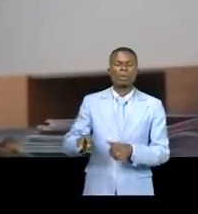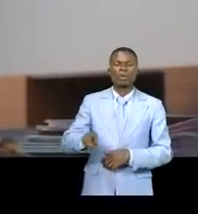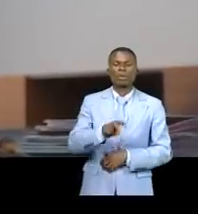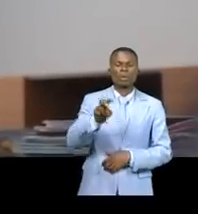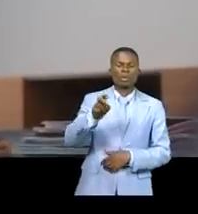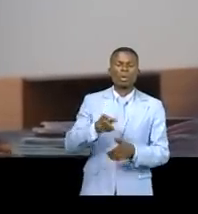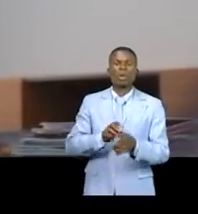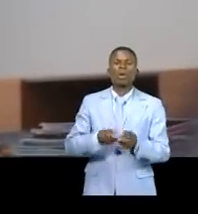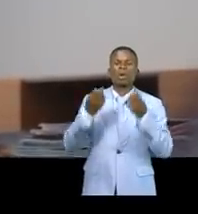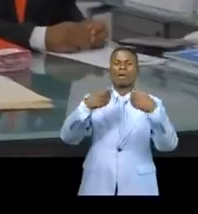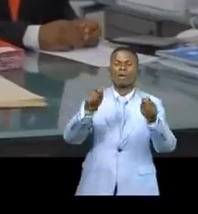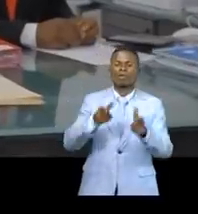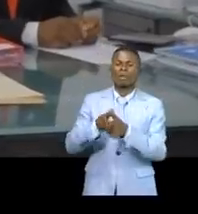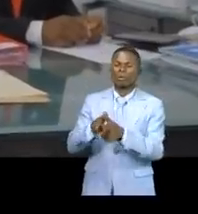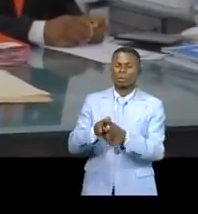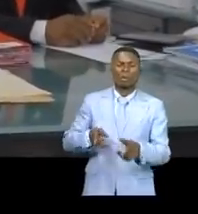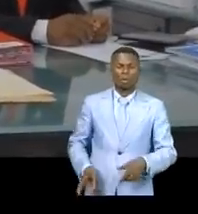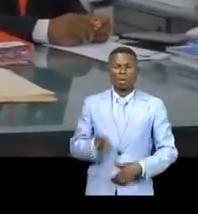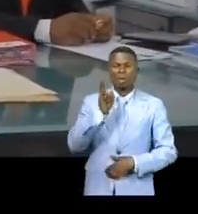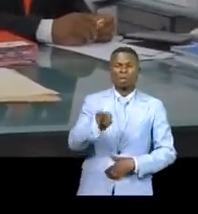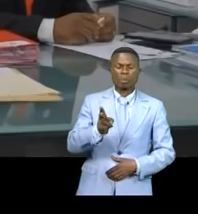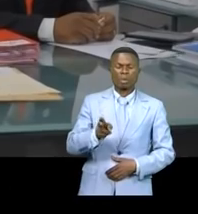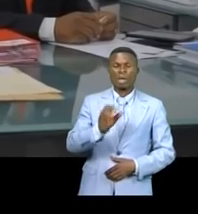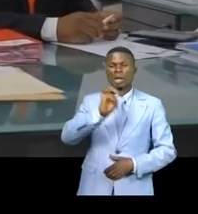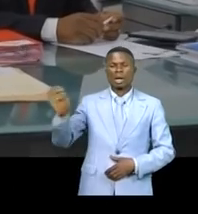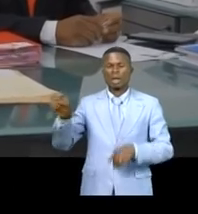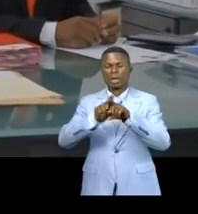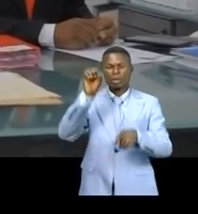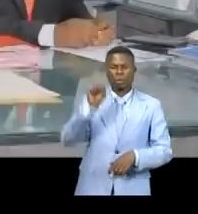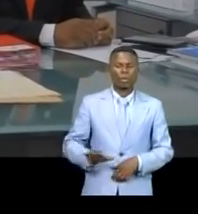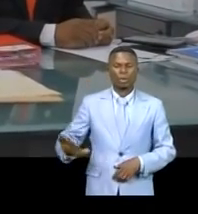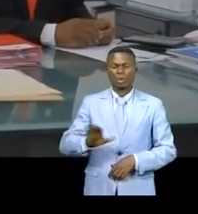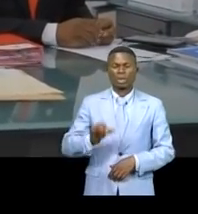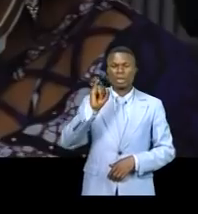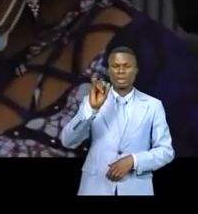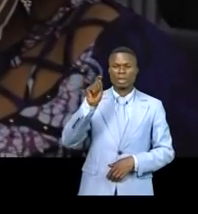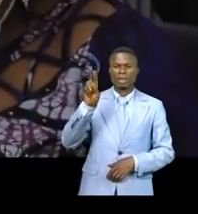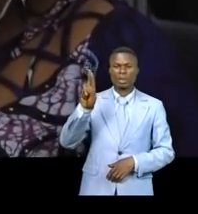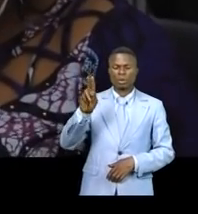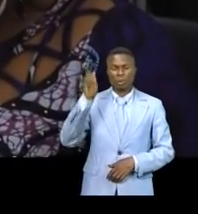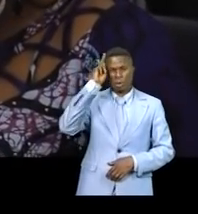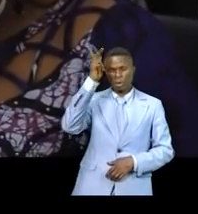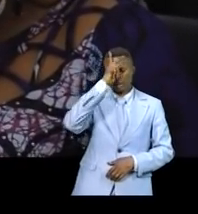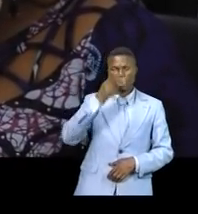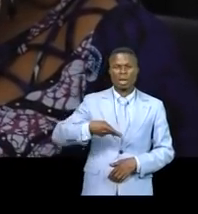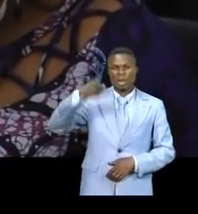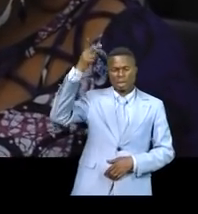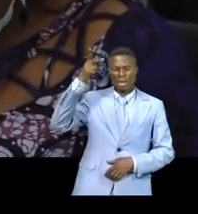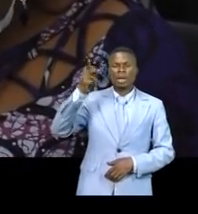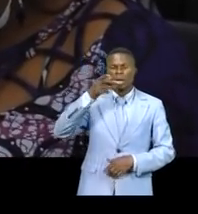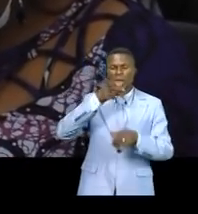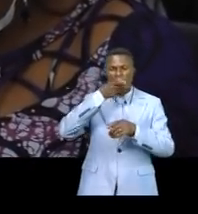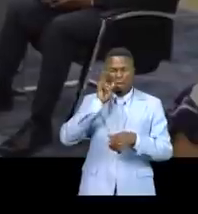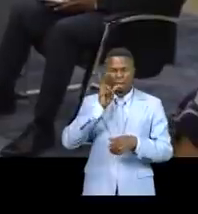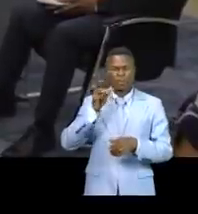des armes des petits calibres à l'est et au sud du pays, précisément en Ituri, au Katanga et dans le Grand Kivu, qui met à mal